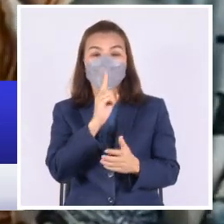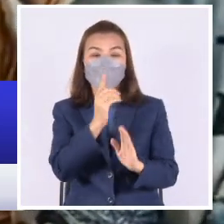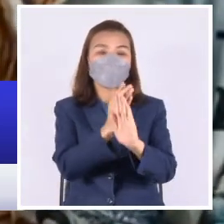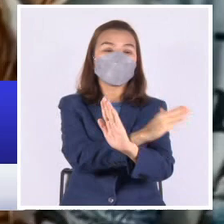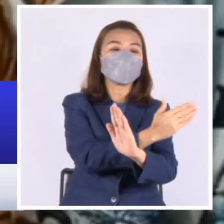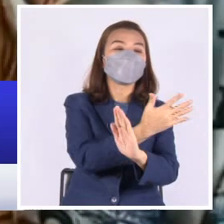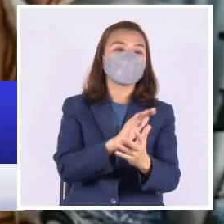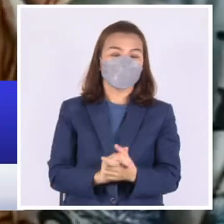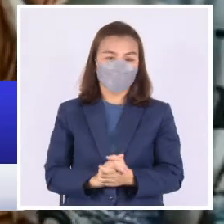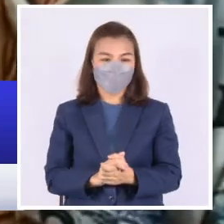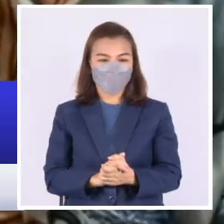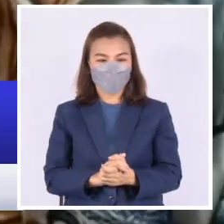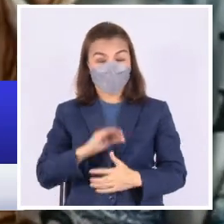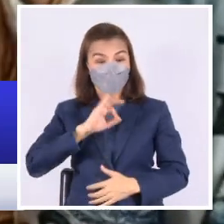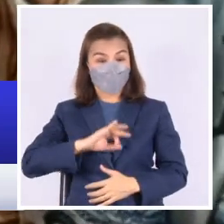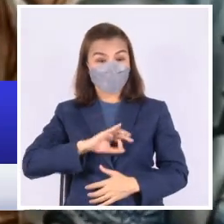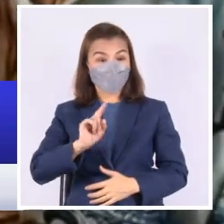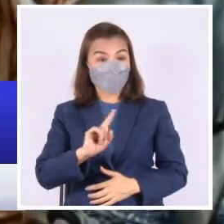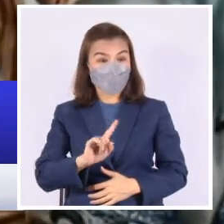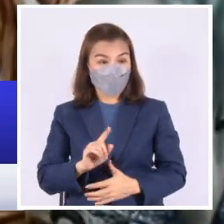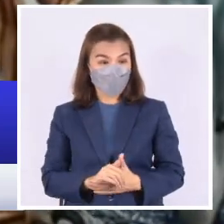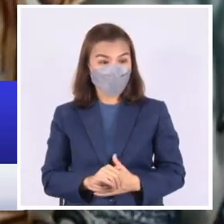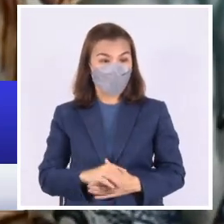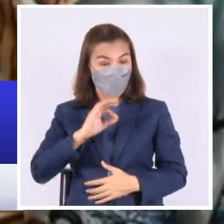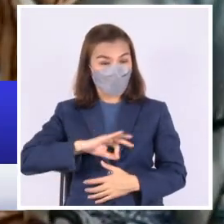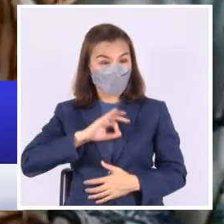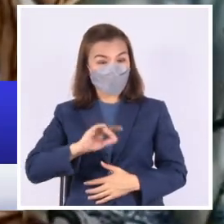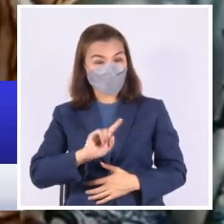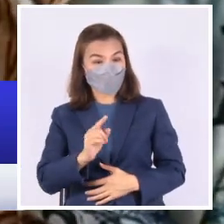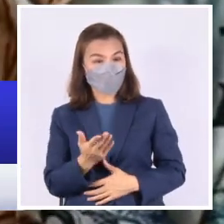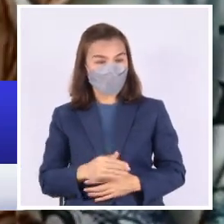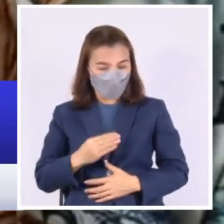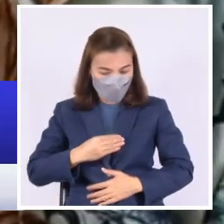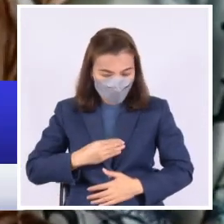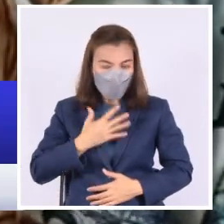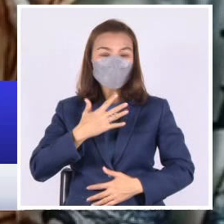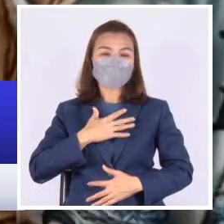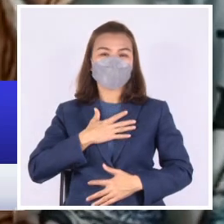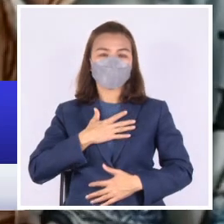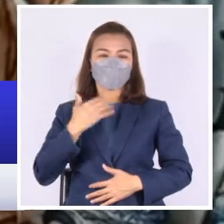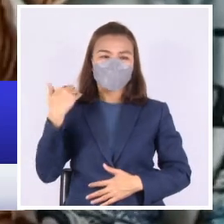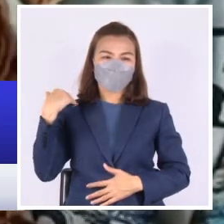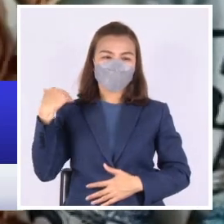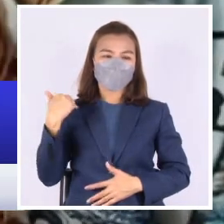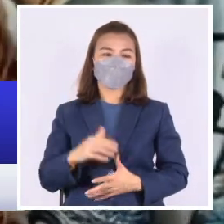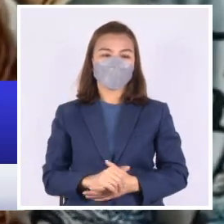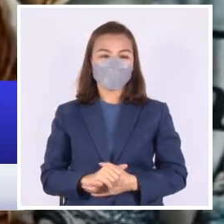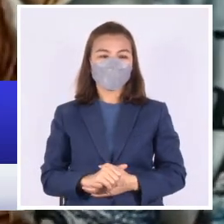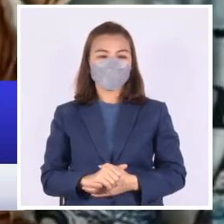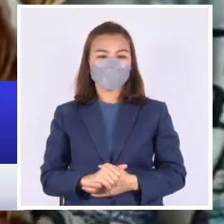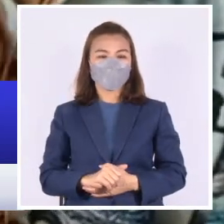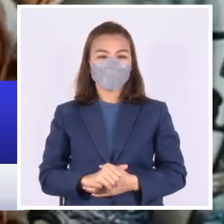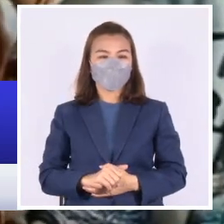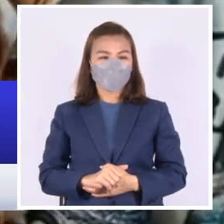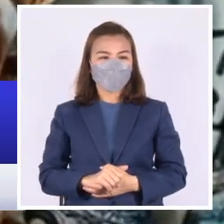รู้สึกยังไงบางตอนที่พี่เอน้องเขาโกนเนี่ยค่ะน้องผู้ชายโกน ก็ตกใจค่ะเพราะว่าปกติหนูก็โกนหล